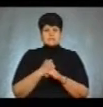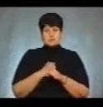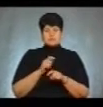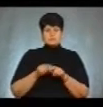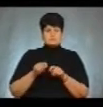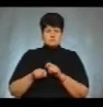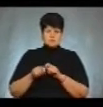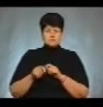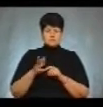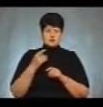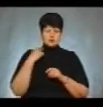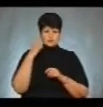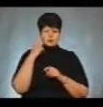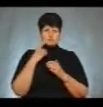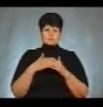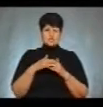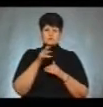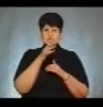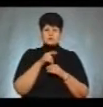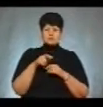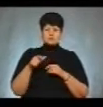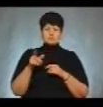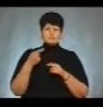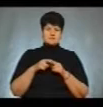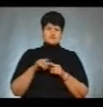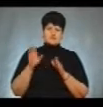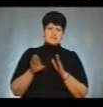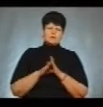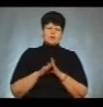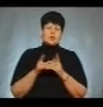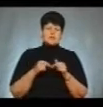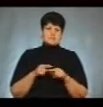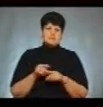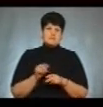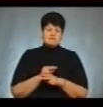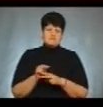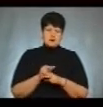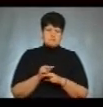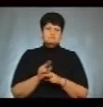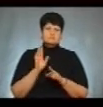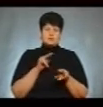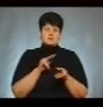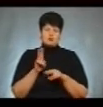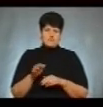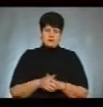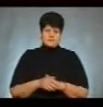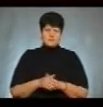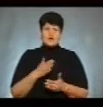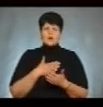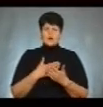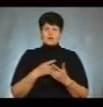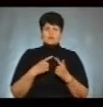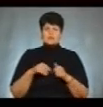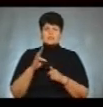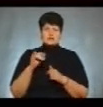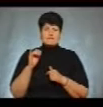дослідження. Я думаю, що ми найближчим часом це все за рахунок підрядної організації все поправимо. Чудово, ми будемо слідкувати. Громадська організація «Ні в